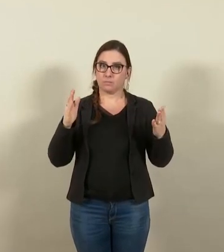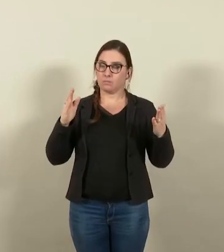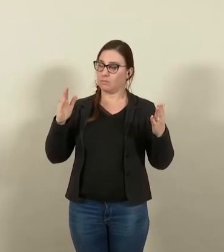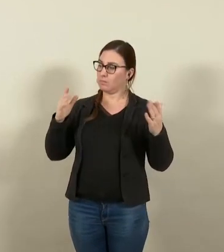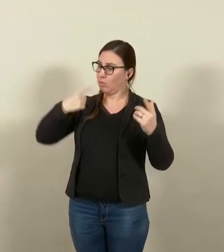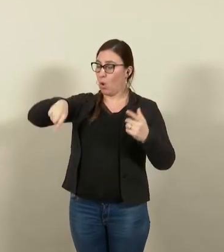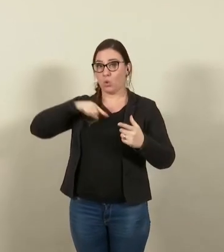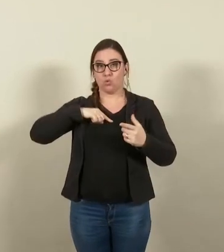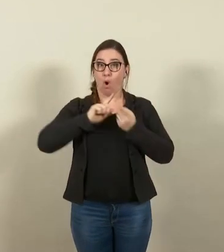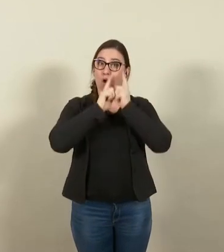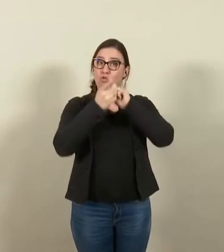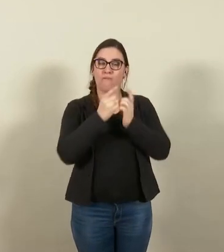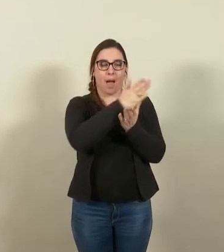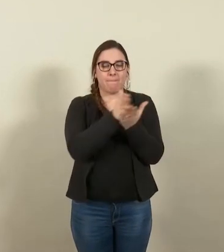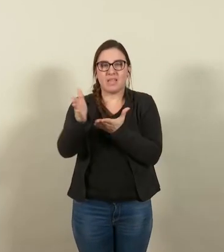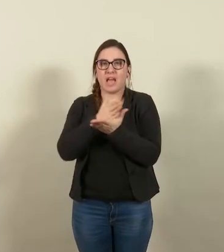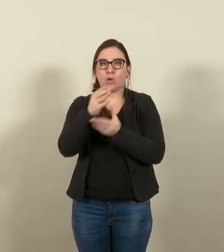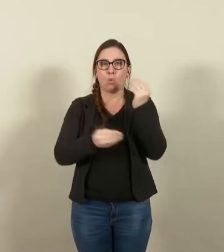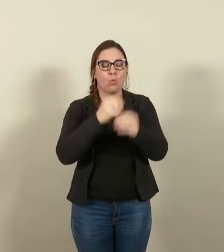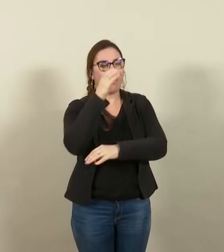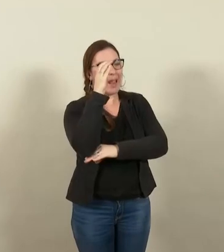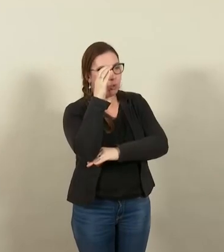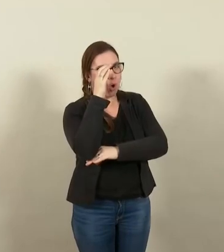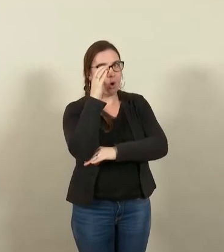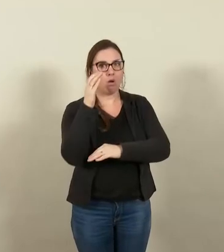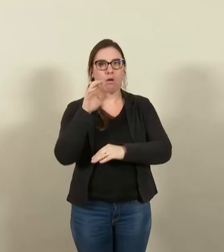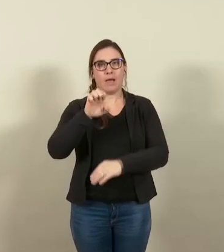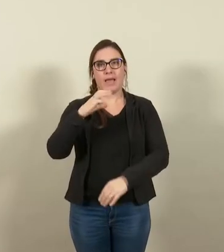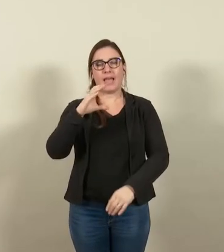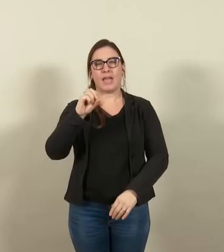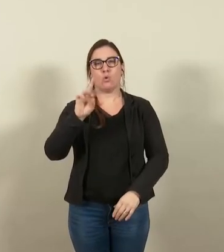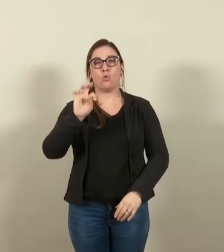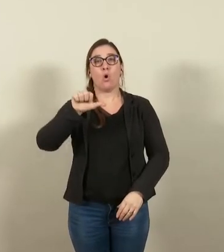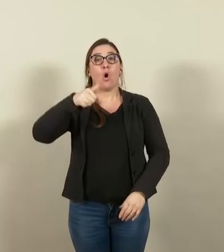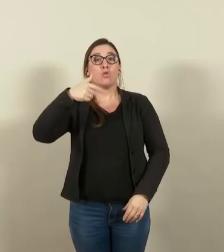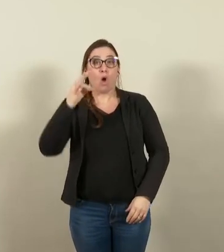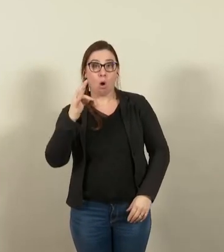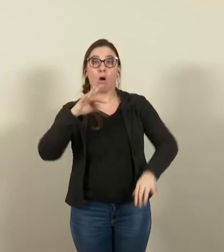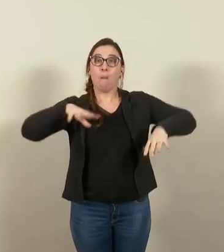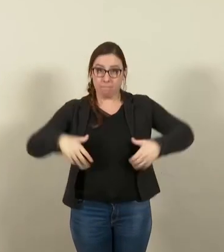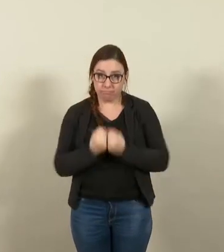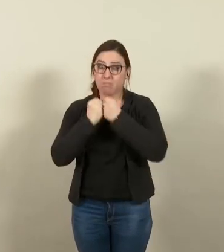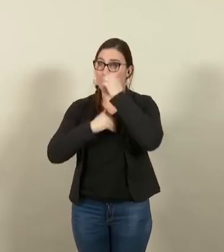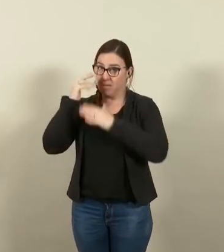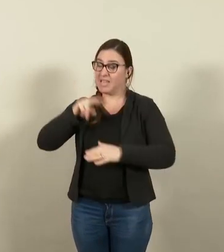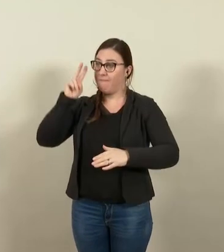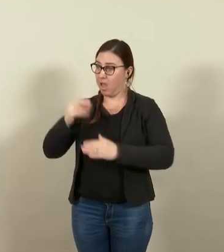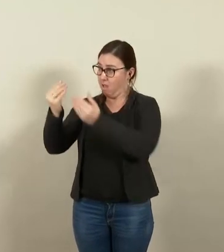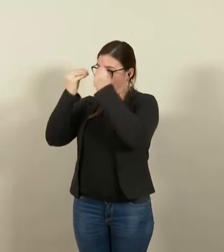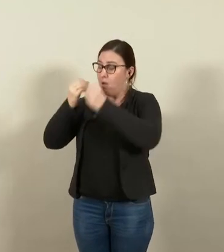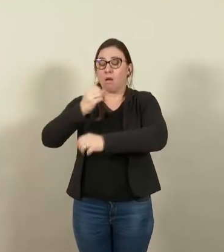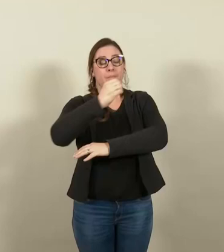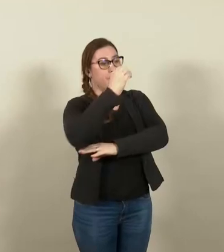écoutant ou médiateur écoutant c'est un vrai métier une vraie compétence et